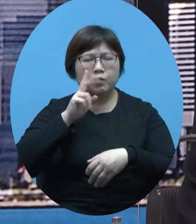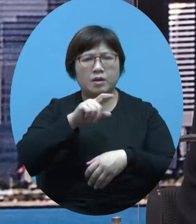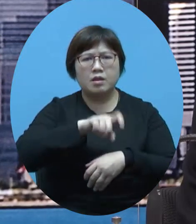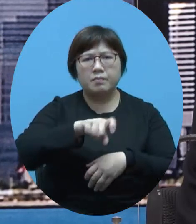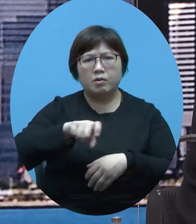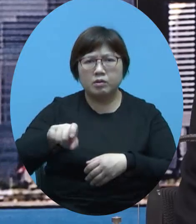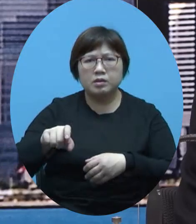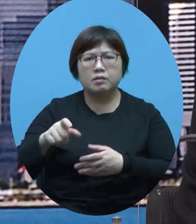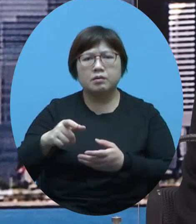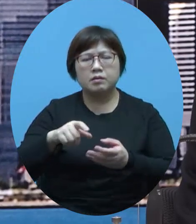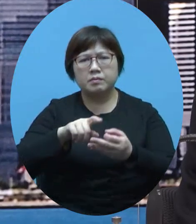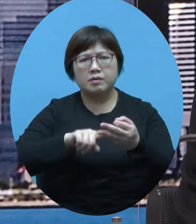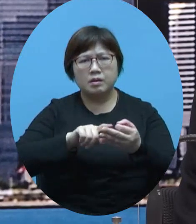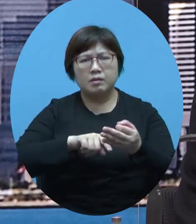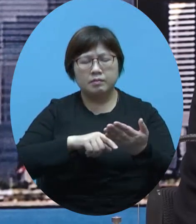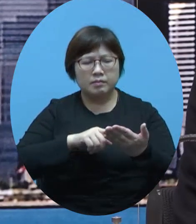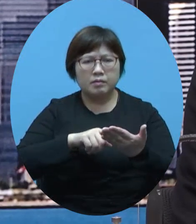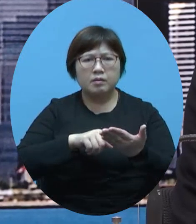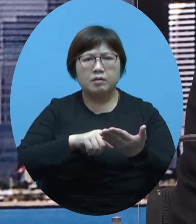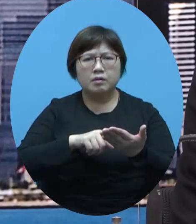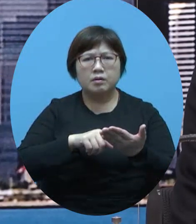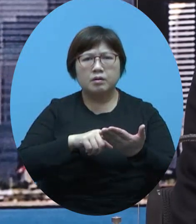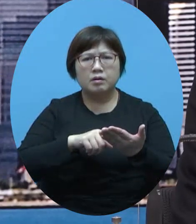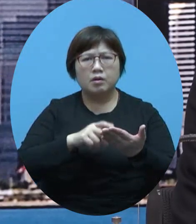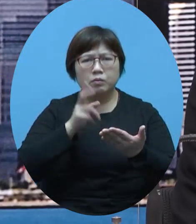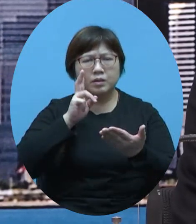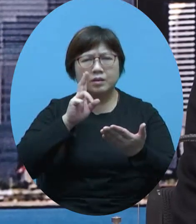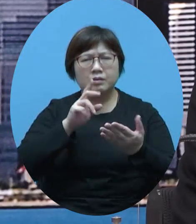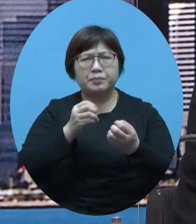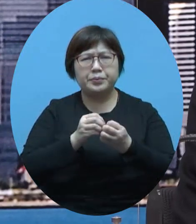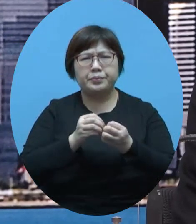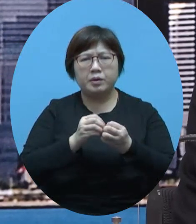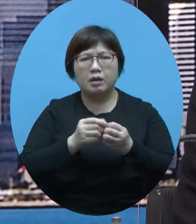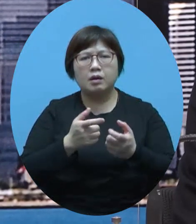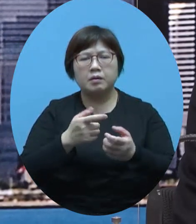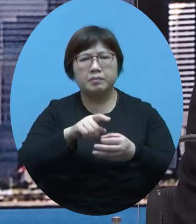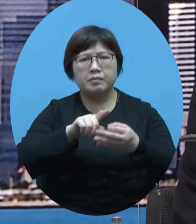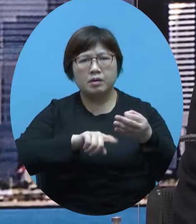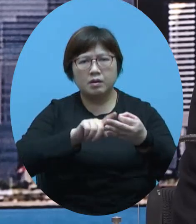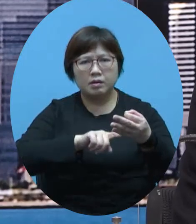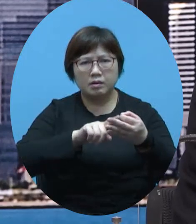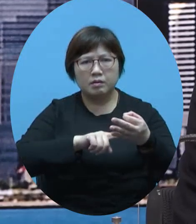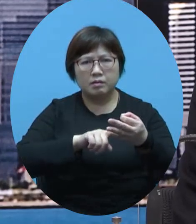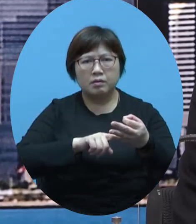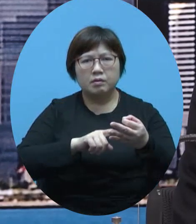講嗰啲名咧都係。即係可能都好似嘅嚇，咁、會唔會話喺嗰個名嗰度